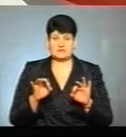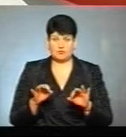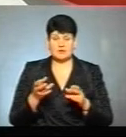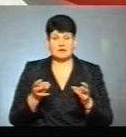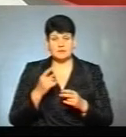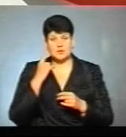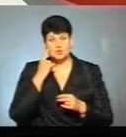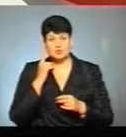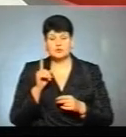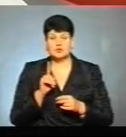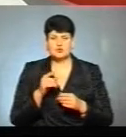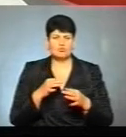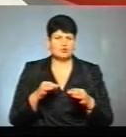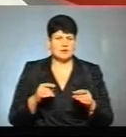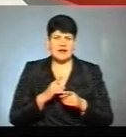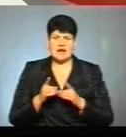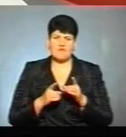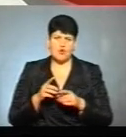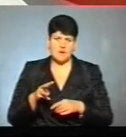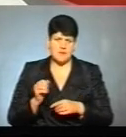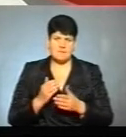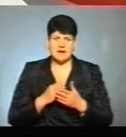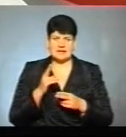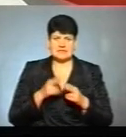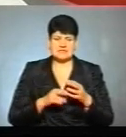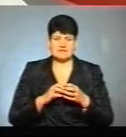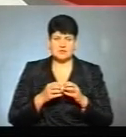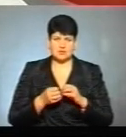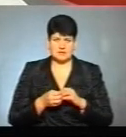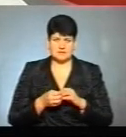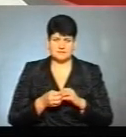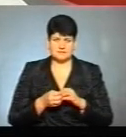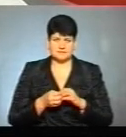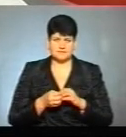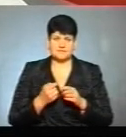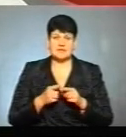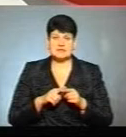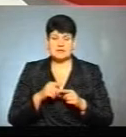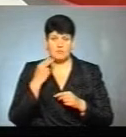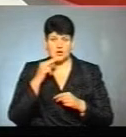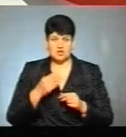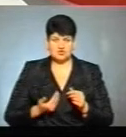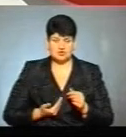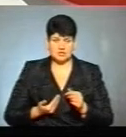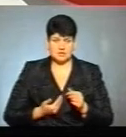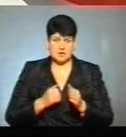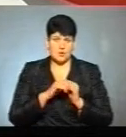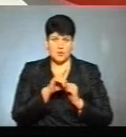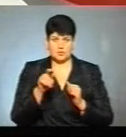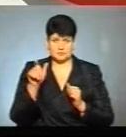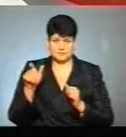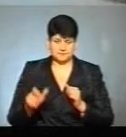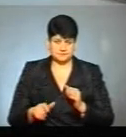про те, що будь-яка реформа має кінцевий результат – це покращення життя кожного